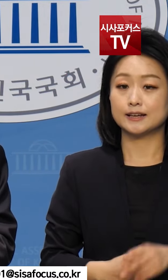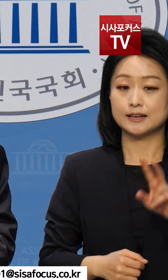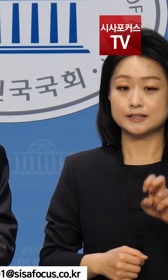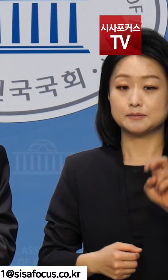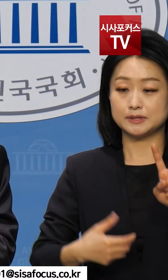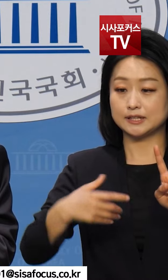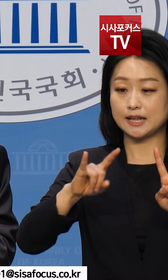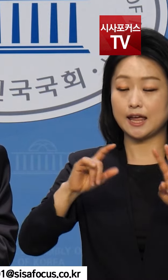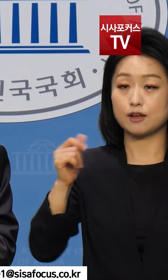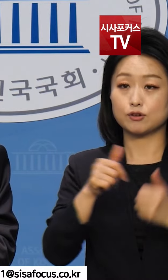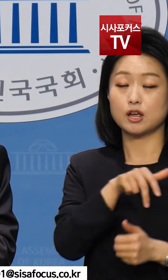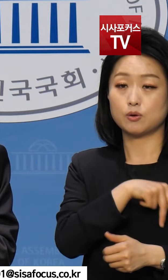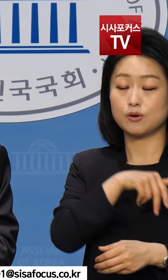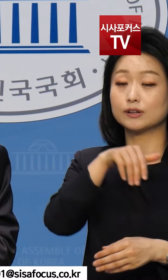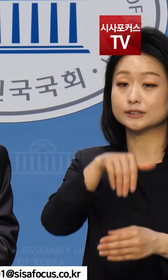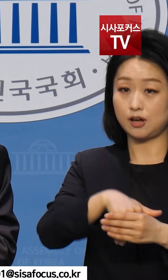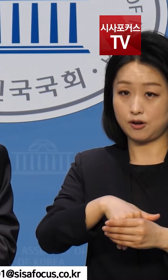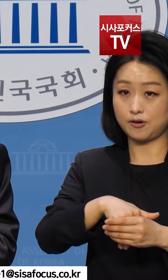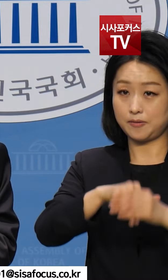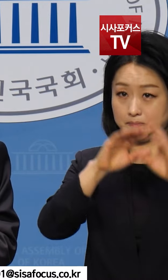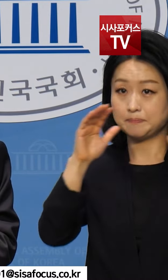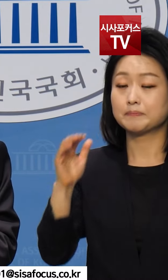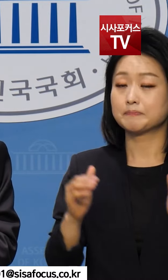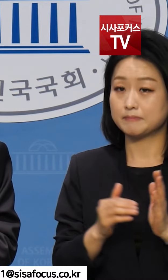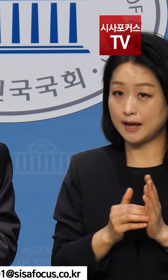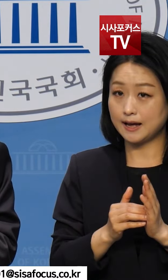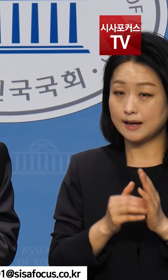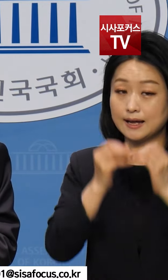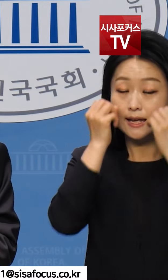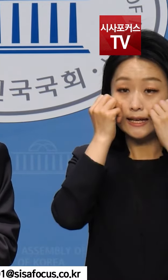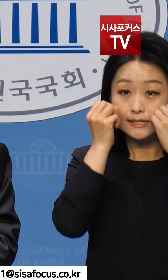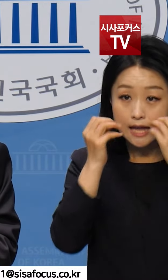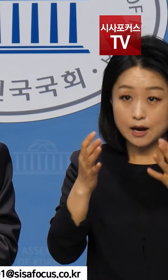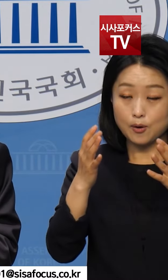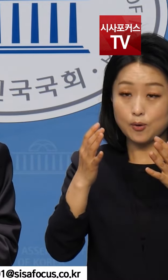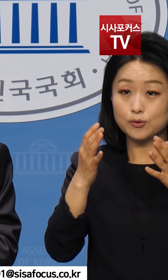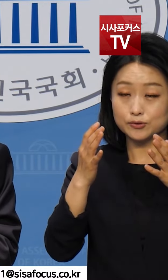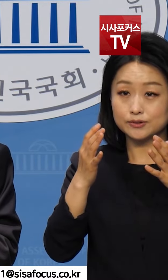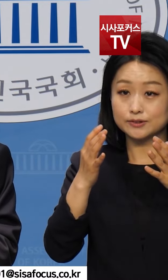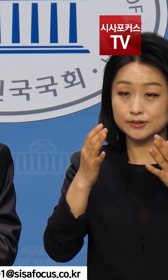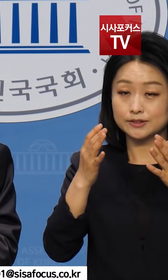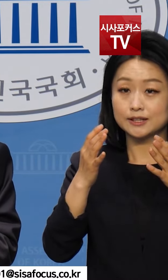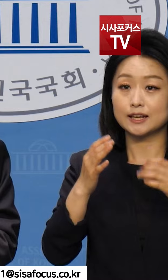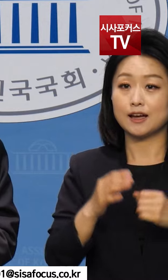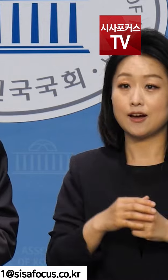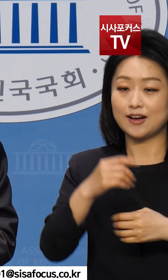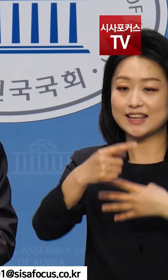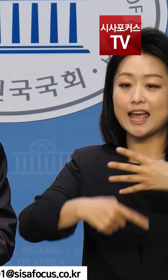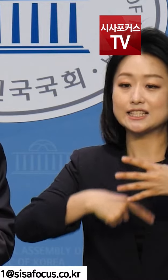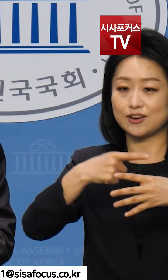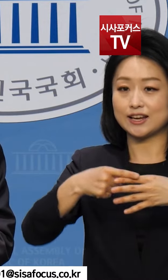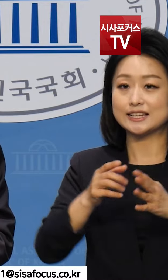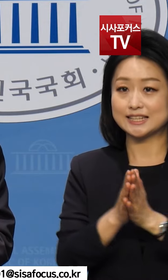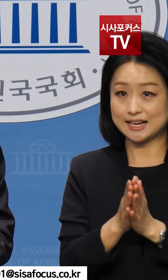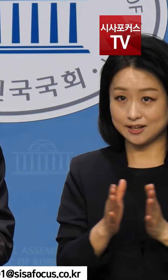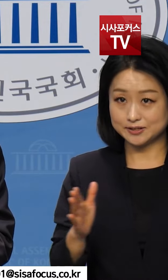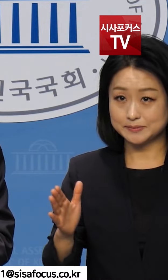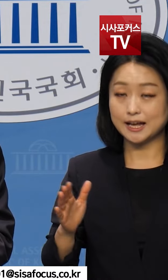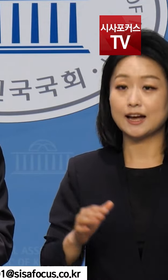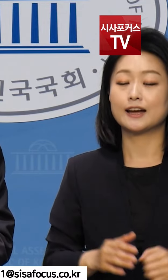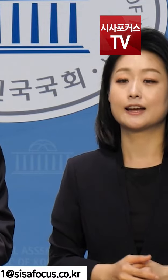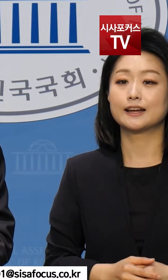제22대 국회의원 선거는 이미 끝났고 새로운 계절이 시작이 됩니다. 온 국민이